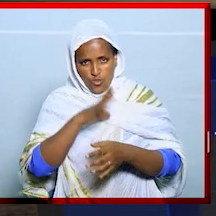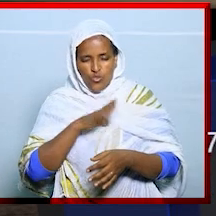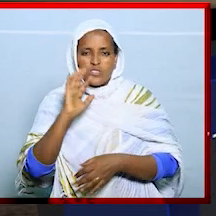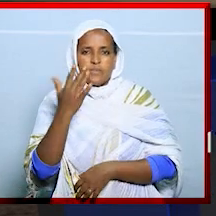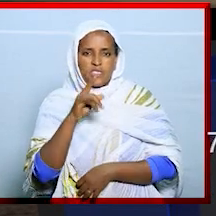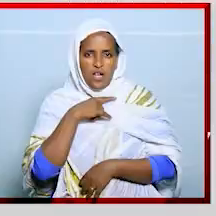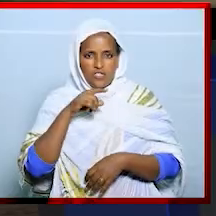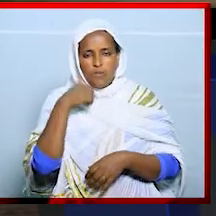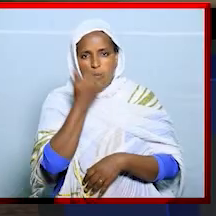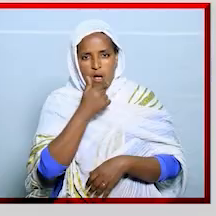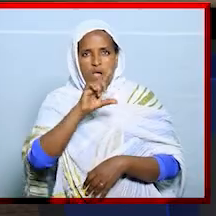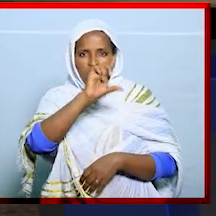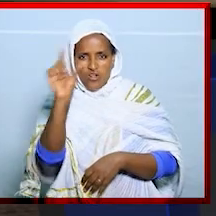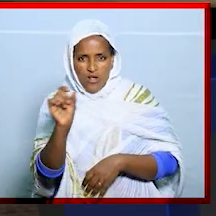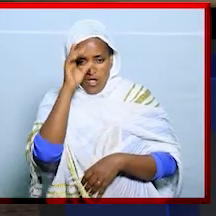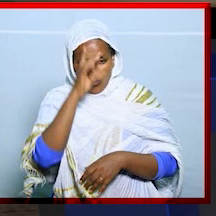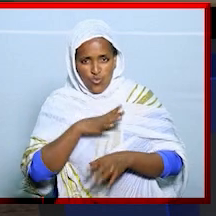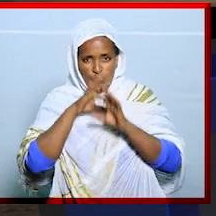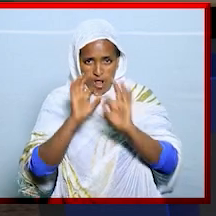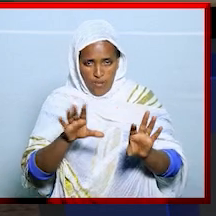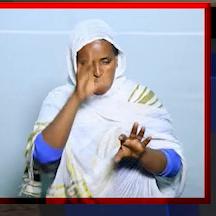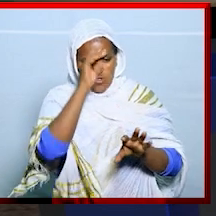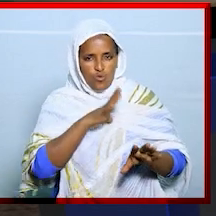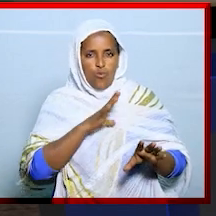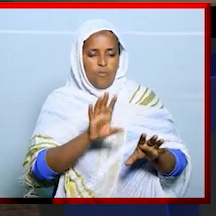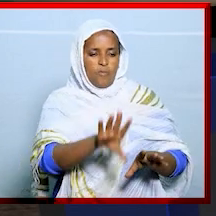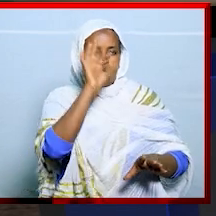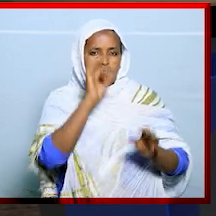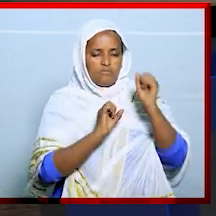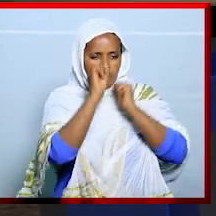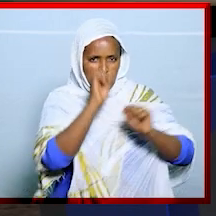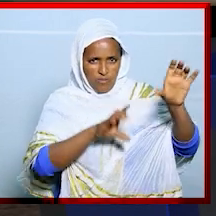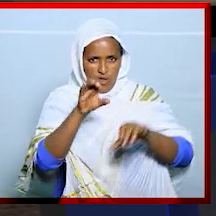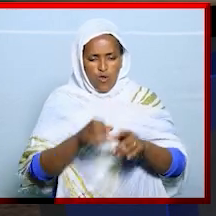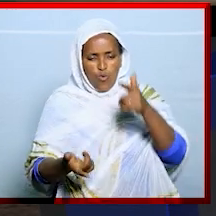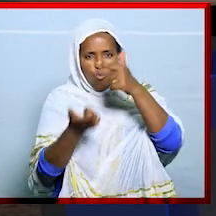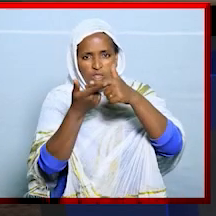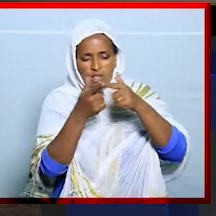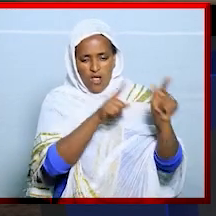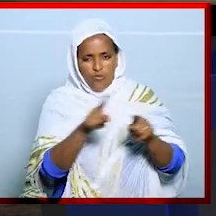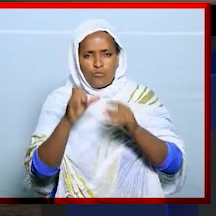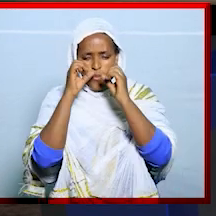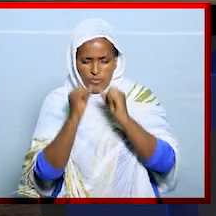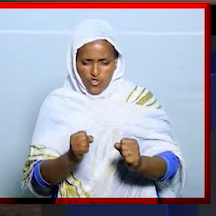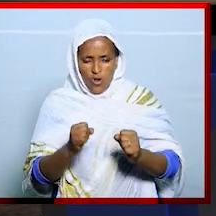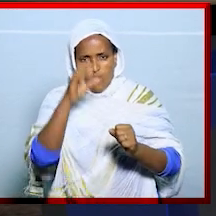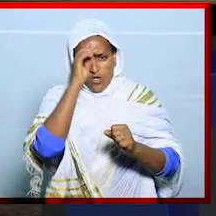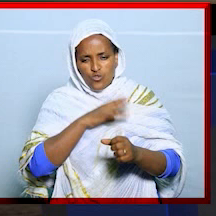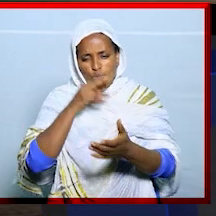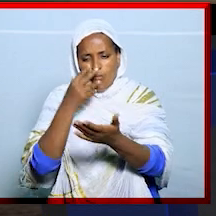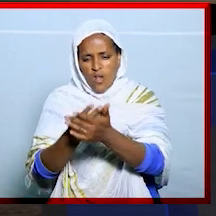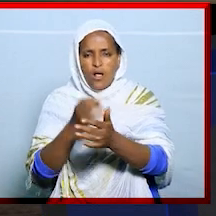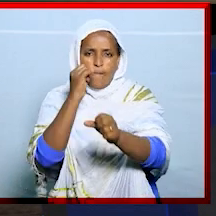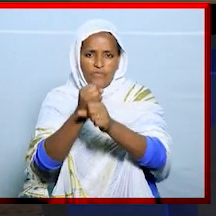መልካም ሰዎችን ትመስላለች ጨረቃ። አንደኛ ሰው በሌለበት ሰው ሆኖ ለመገኘት ጥረት ማድረግ፣ ሁለተኛ በሚቻለው